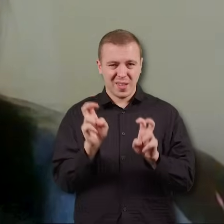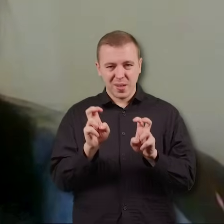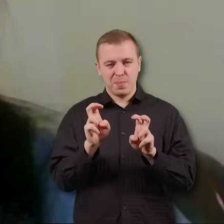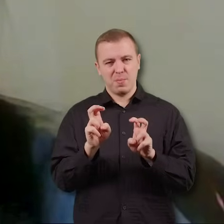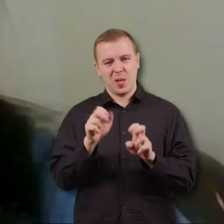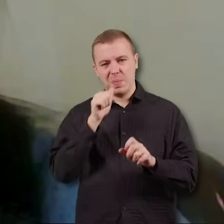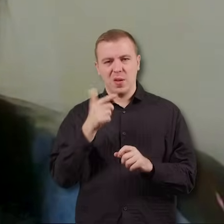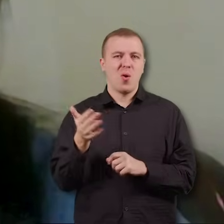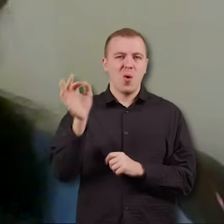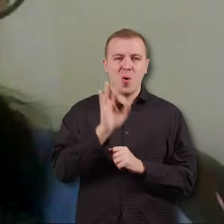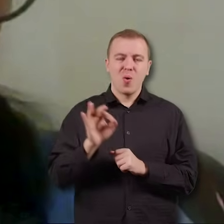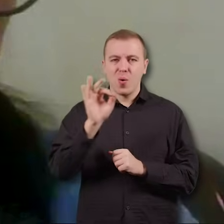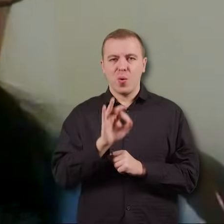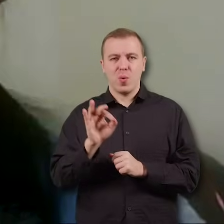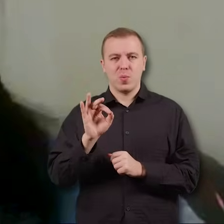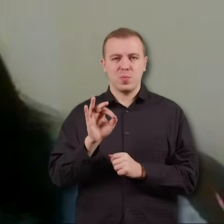dalykų kaip apie